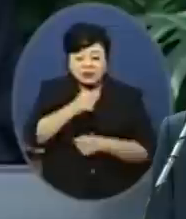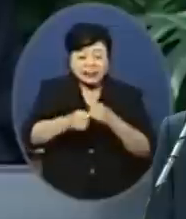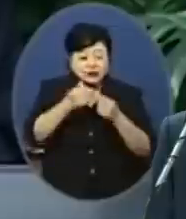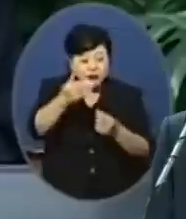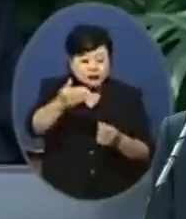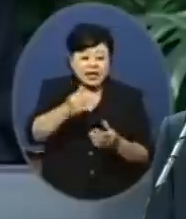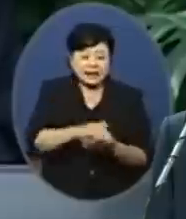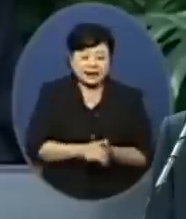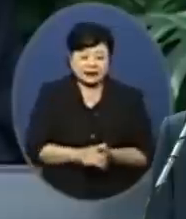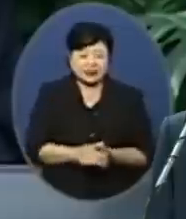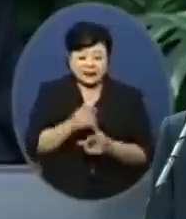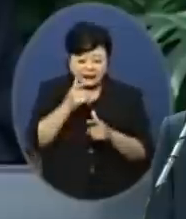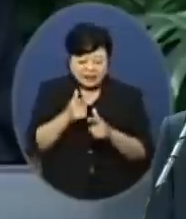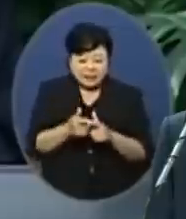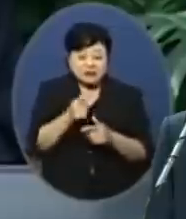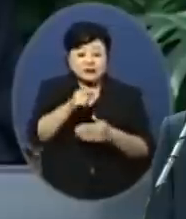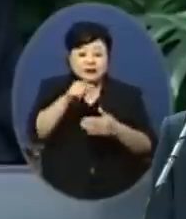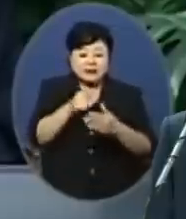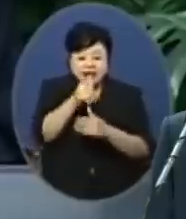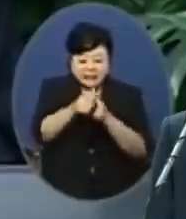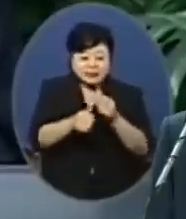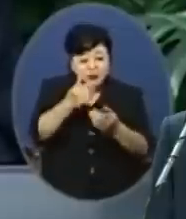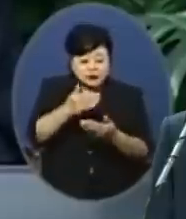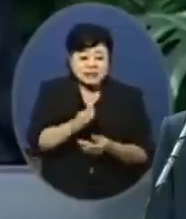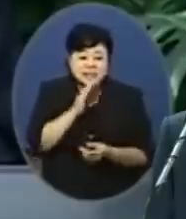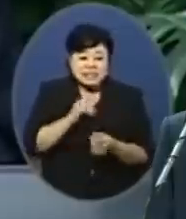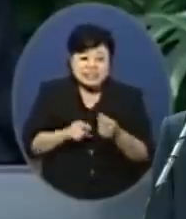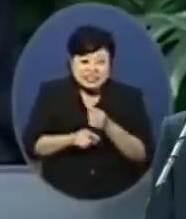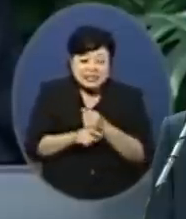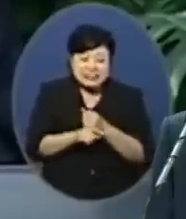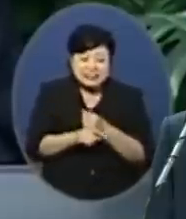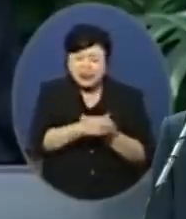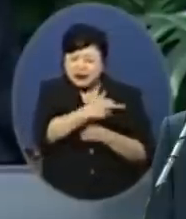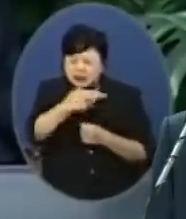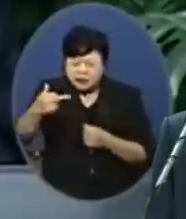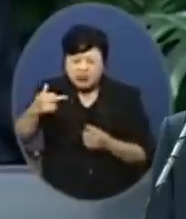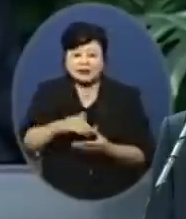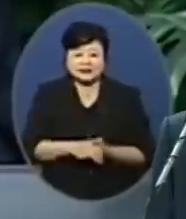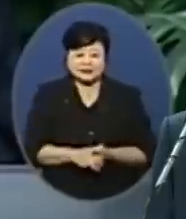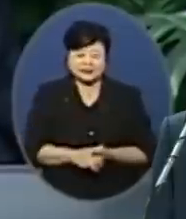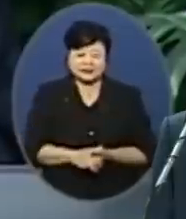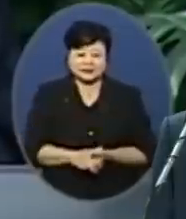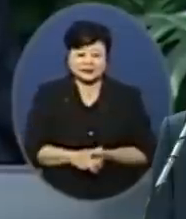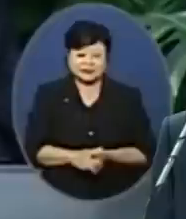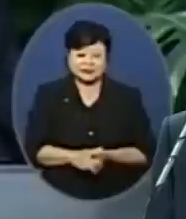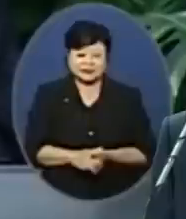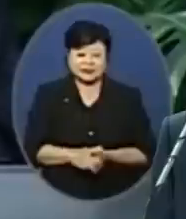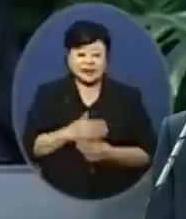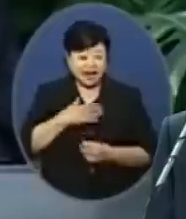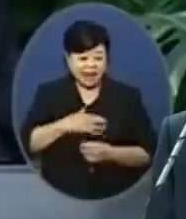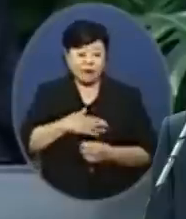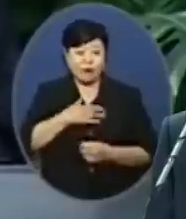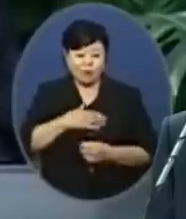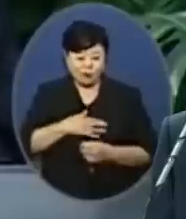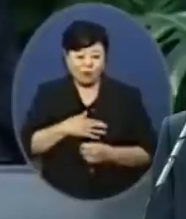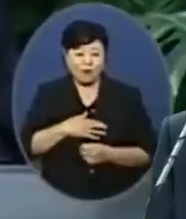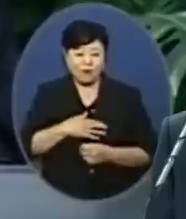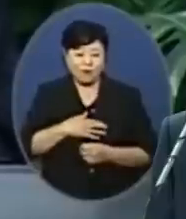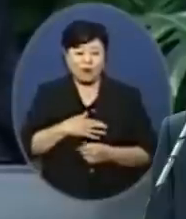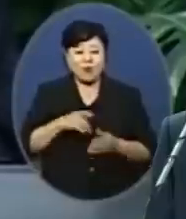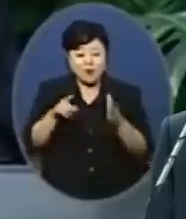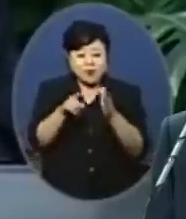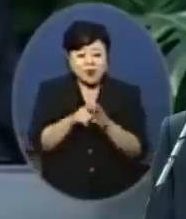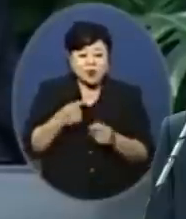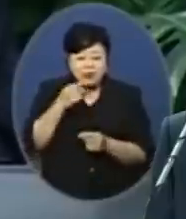하리라고. 예수 그리스도 안에서 하나님이 주신 진리가 얼마나 큰지 말도 못해요. 그것을 알고